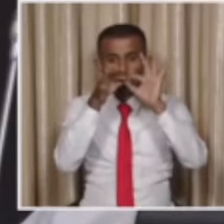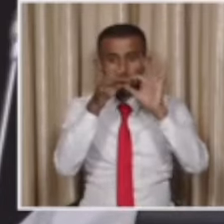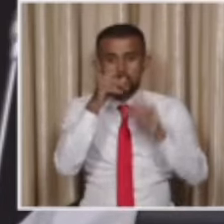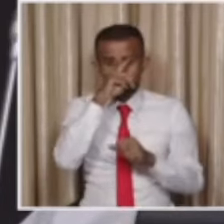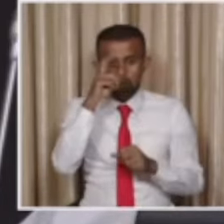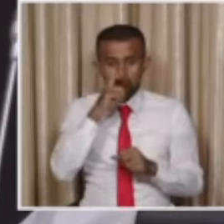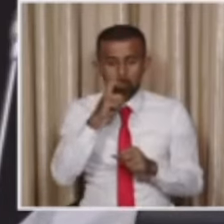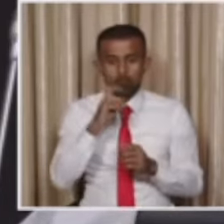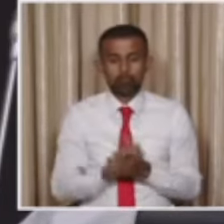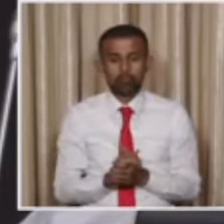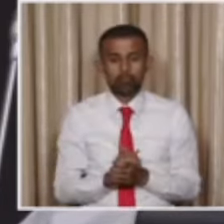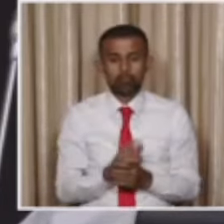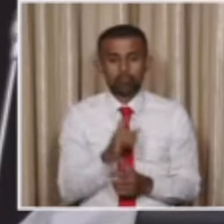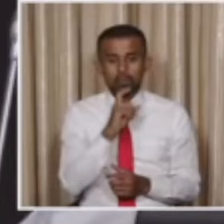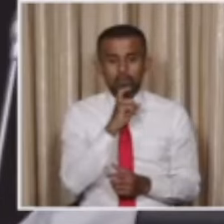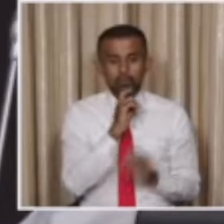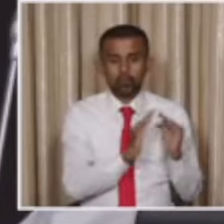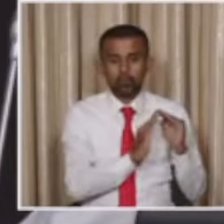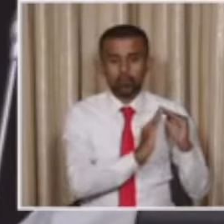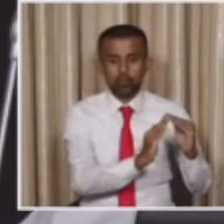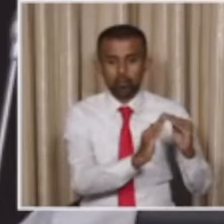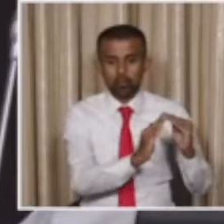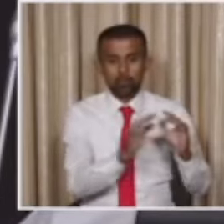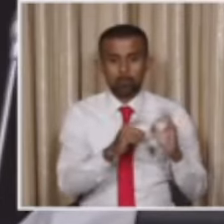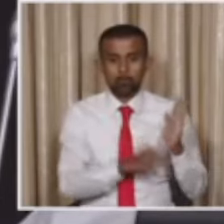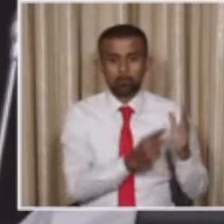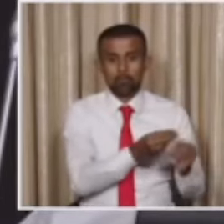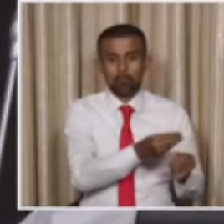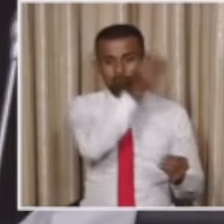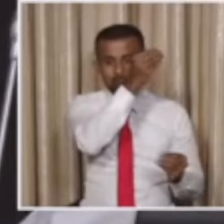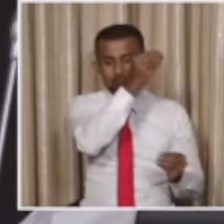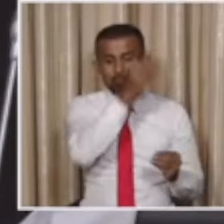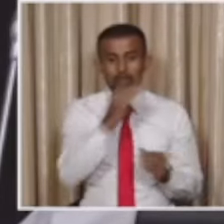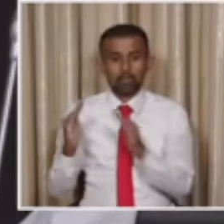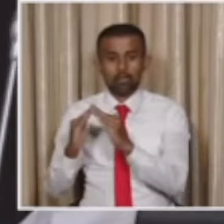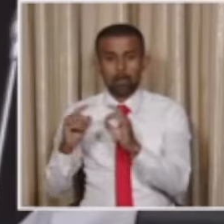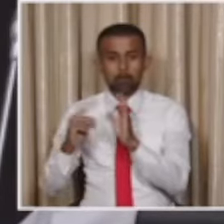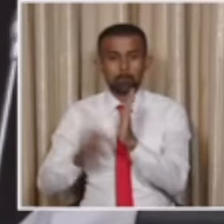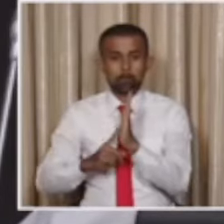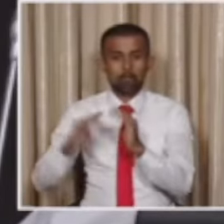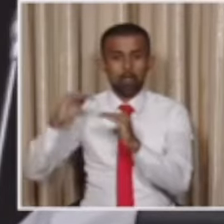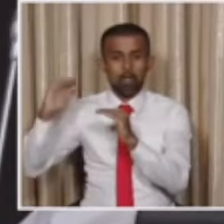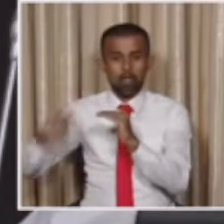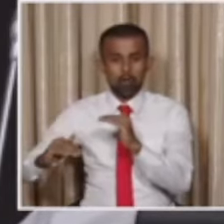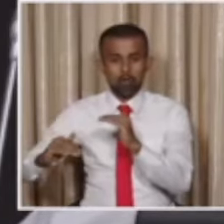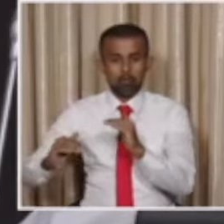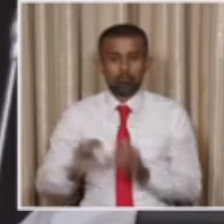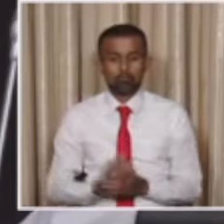මාසවල අධිකරණ ශාලාවේ බිල වැඩි වෙලා තියෙනවා, බංගලාවේ බිල අඩු වෙලා තියෙනවා.